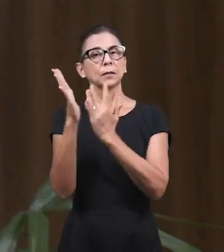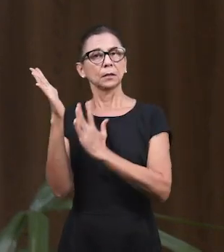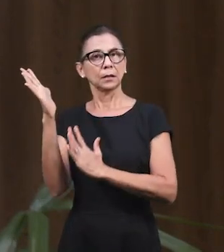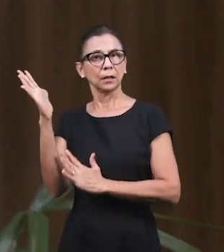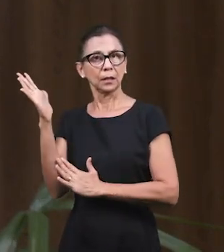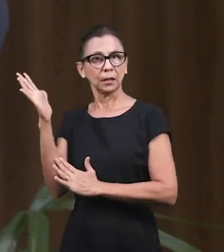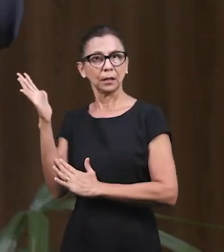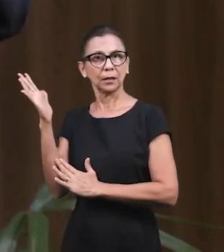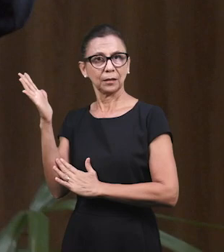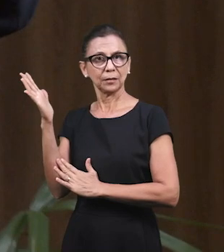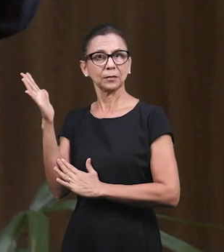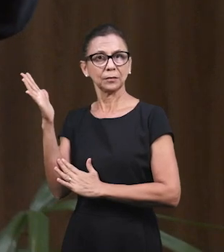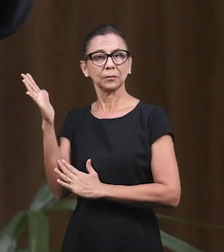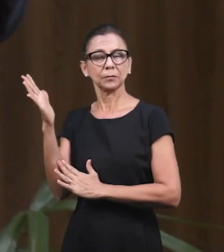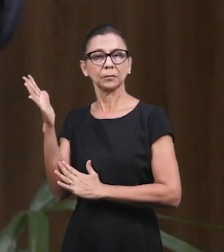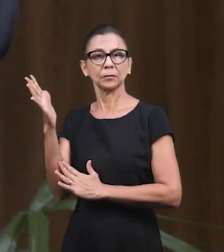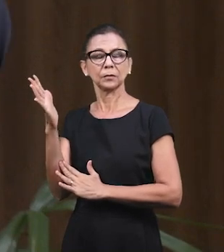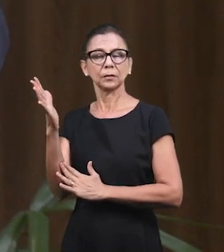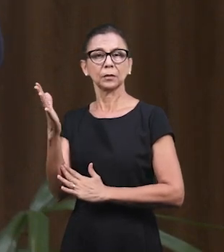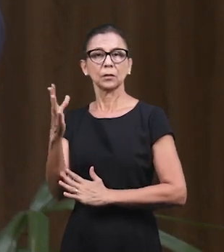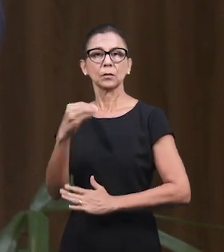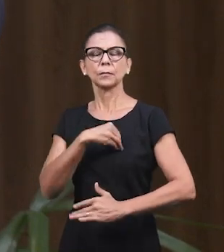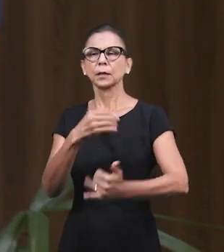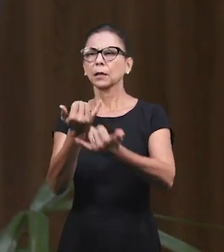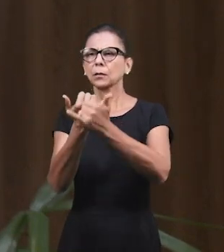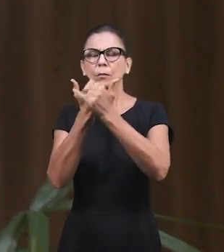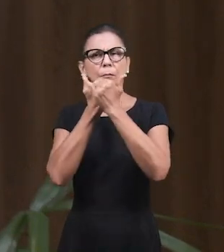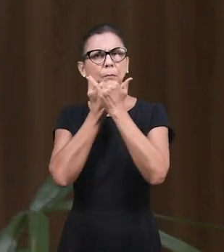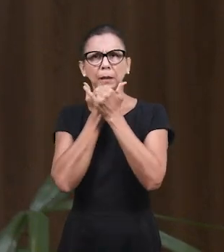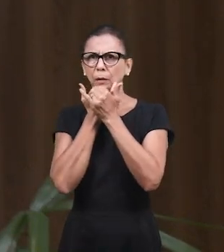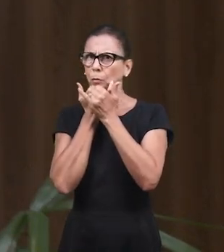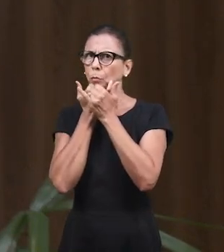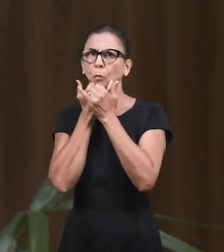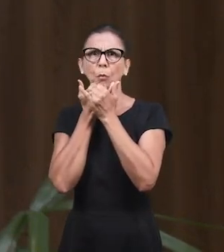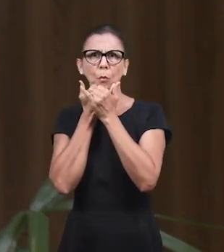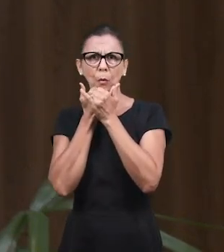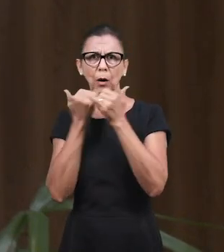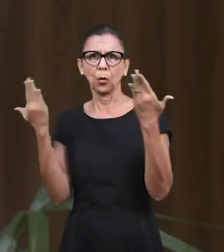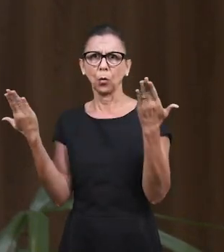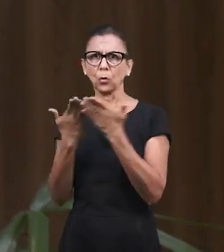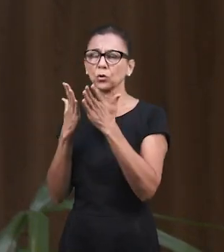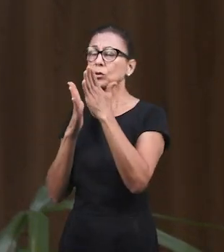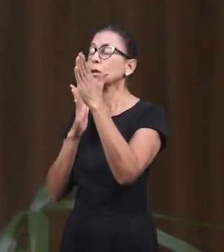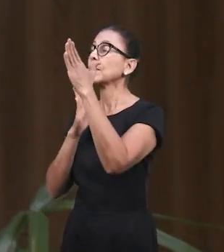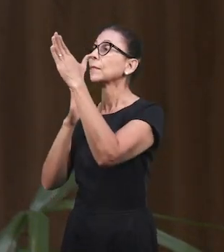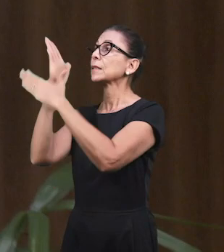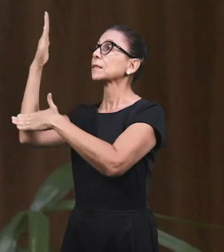fait par Jésus, le Fils de Dieu, qui est allé à la croix, a versé son sang